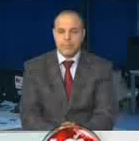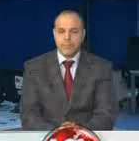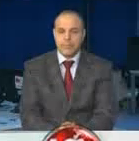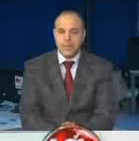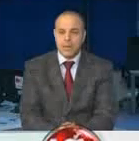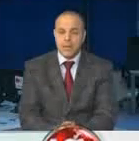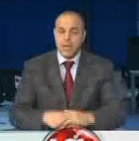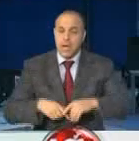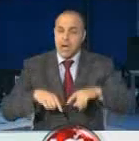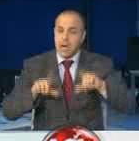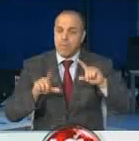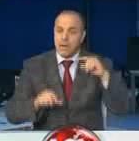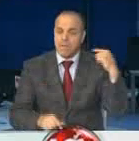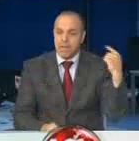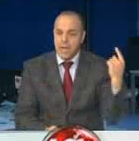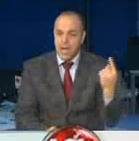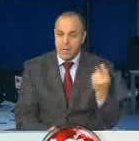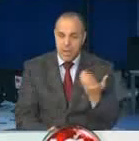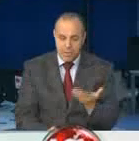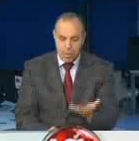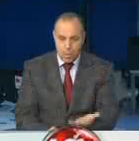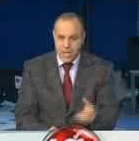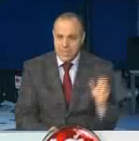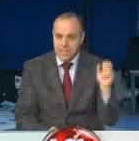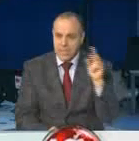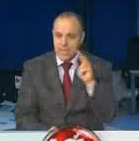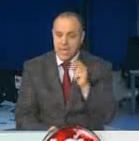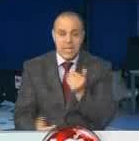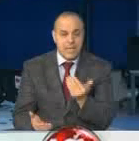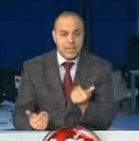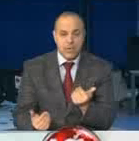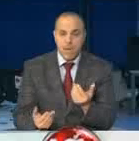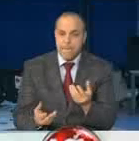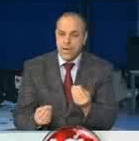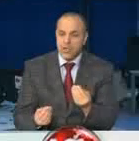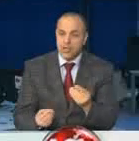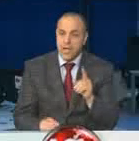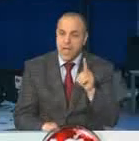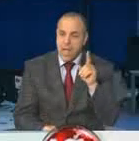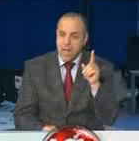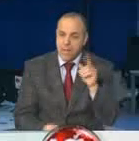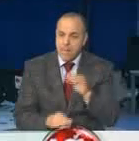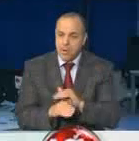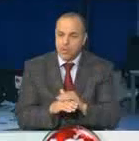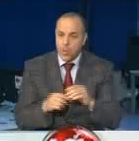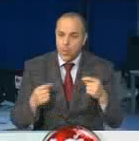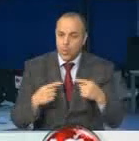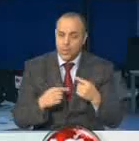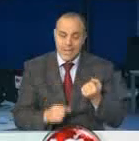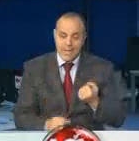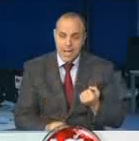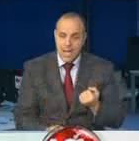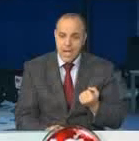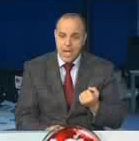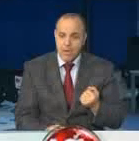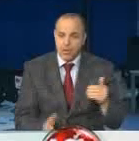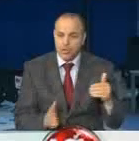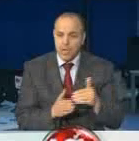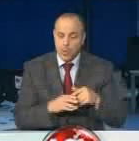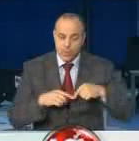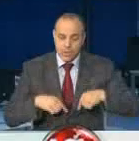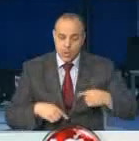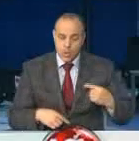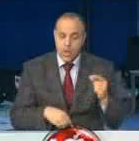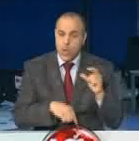إلى أخبار العالم الآن. في زيارة ينتظر منها الكثير خاصة في مجال مكافحة الإرهاب، وصل رئيس